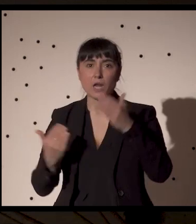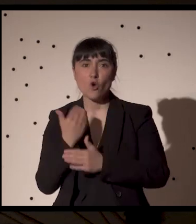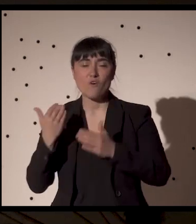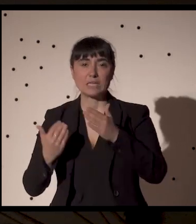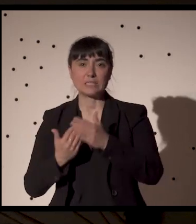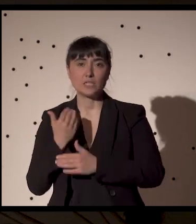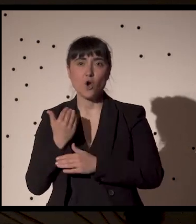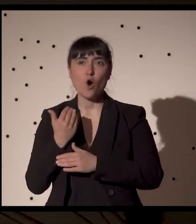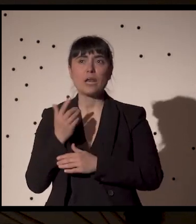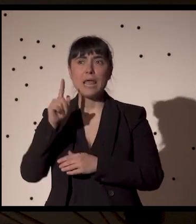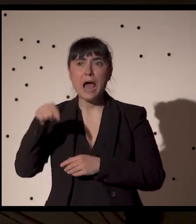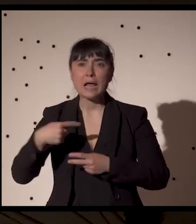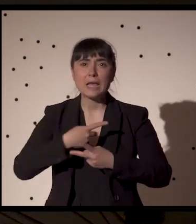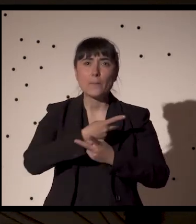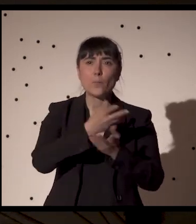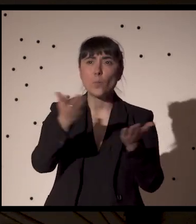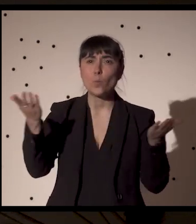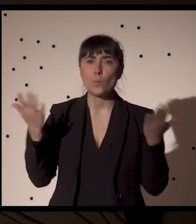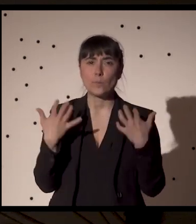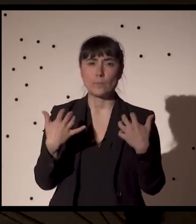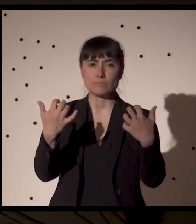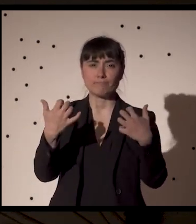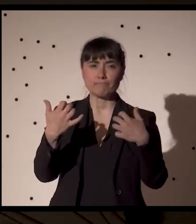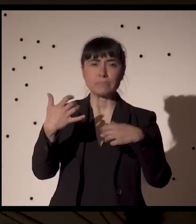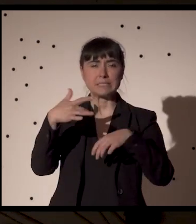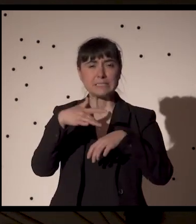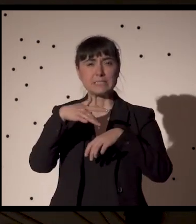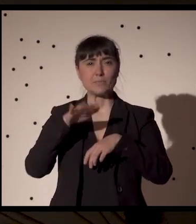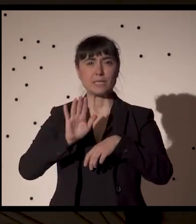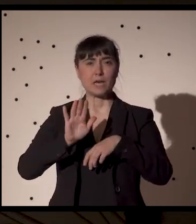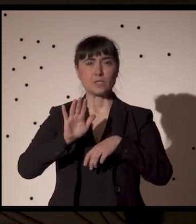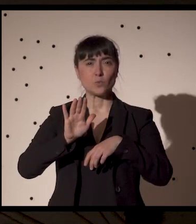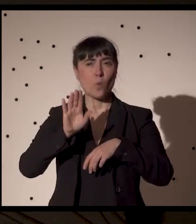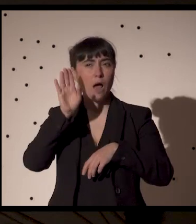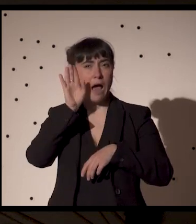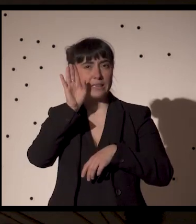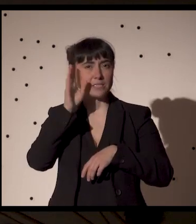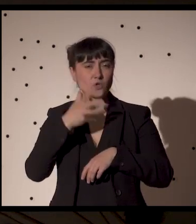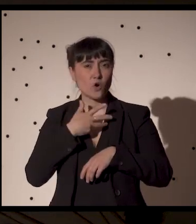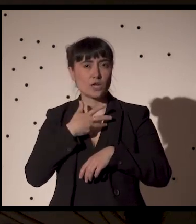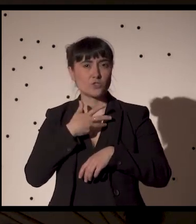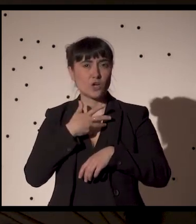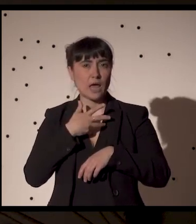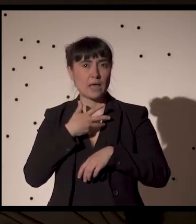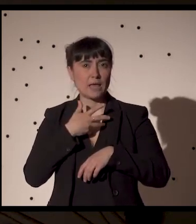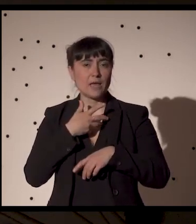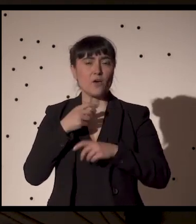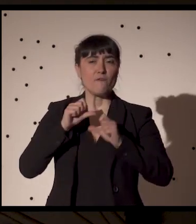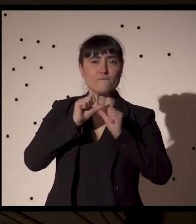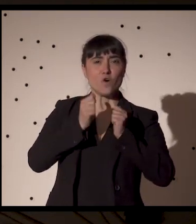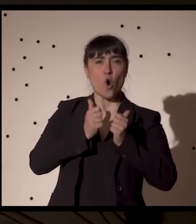di una sensibilità anche verso il pubblico di una conoscenza uscendo da delle camicie strette formali di